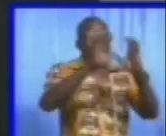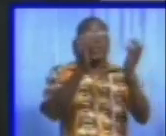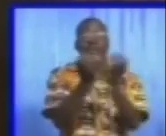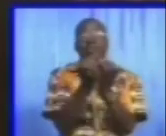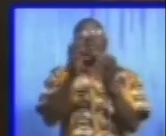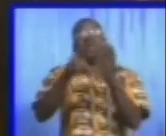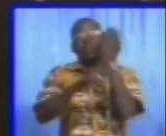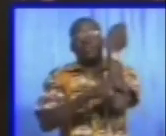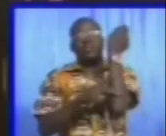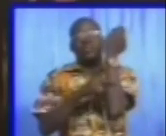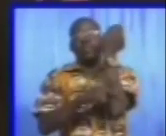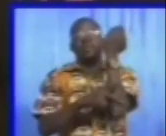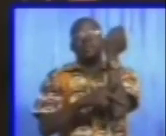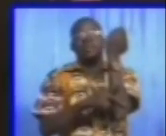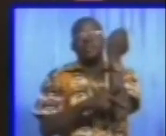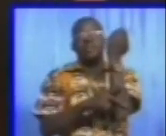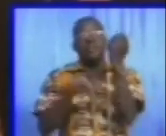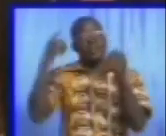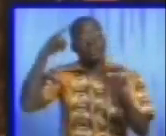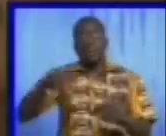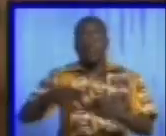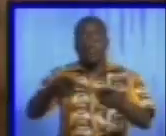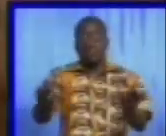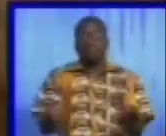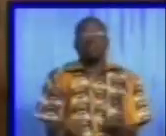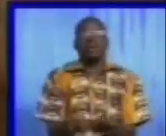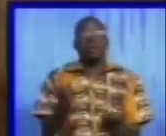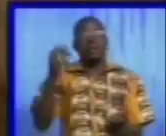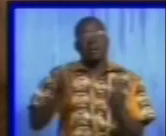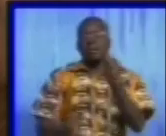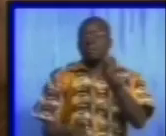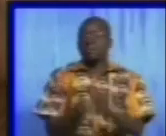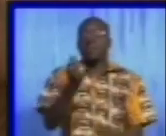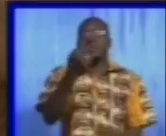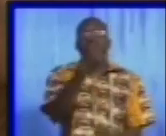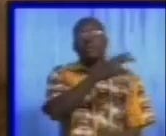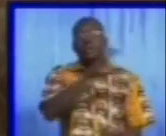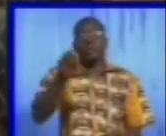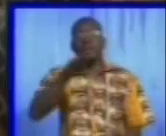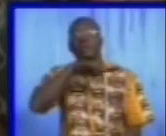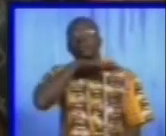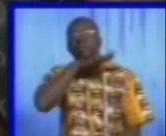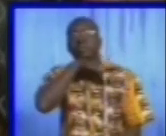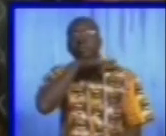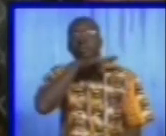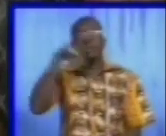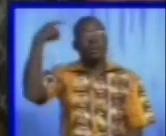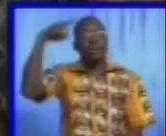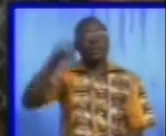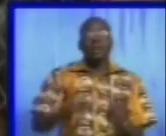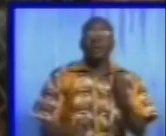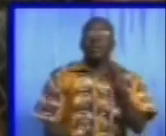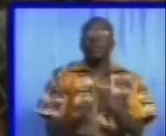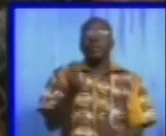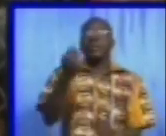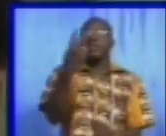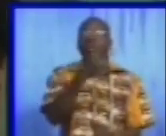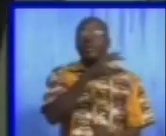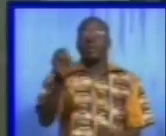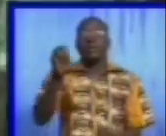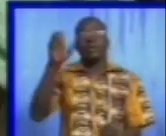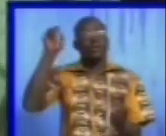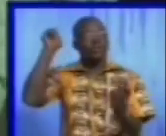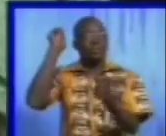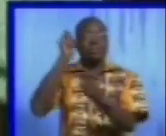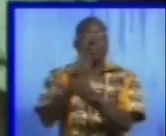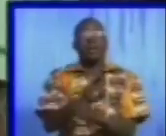Sanguié. Sur l'aire d'exposition, ce sont près de 200 têtes de porc et 500 têtes de dindon prêts à être consommées qui ont